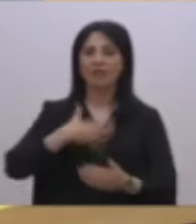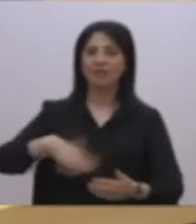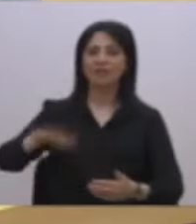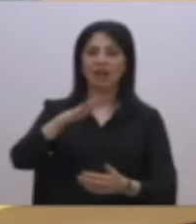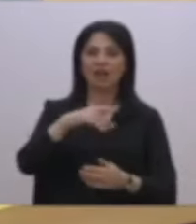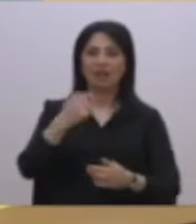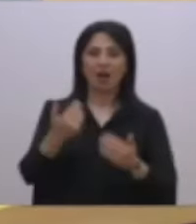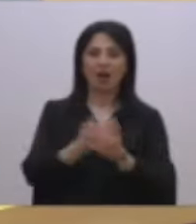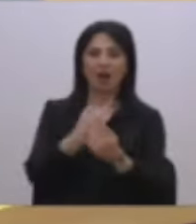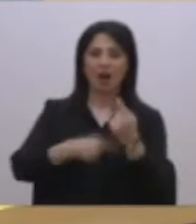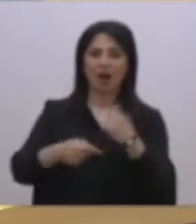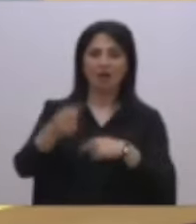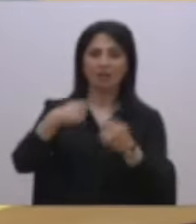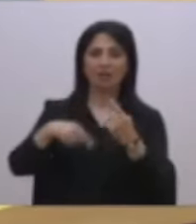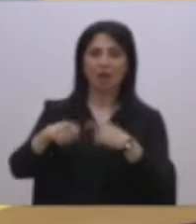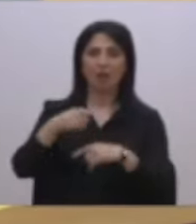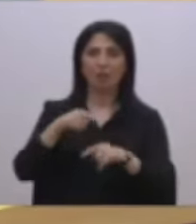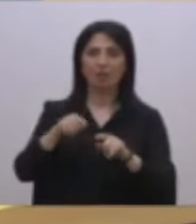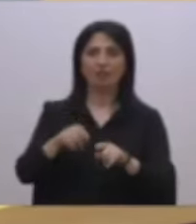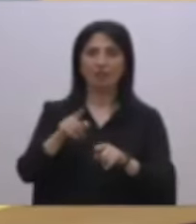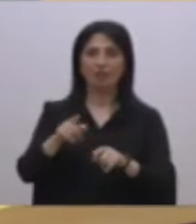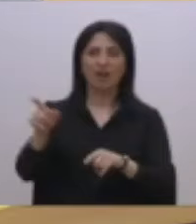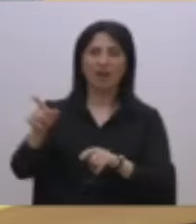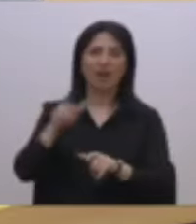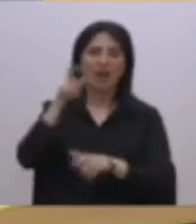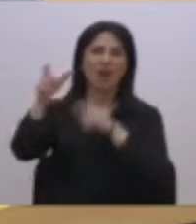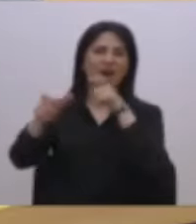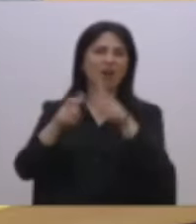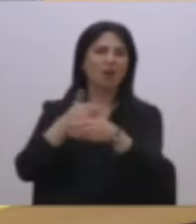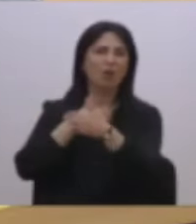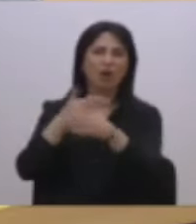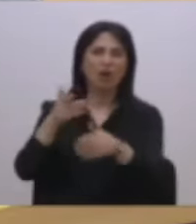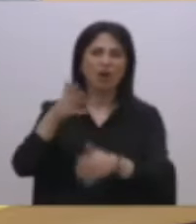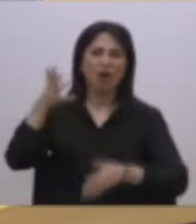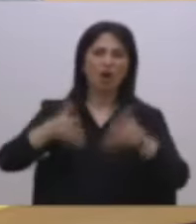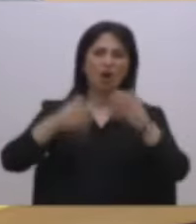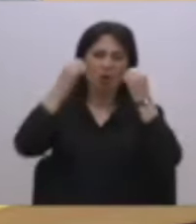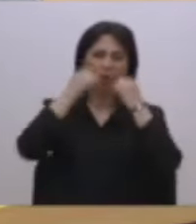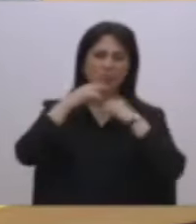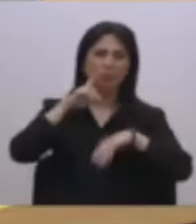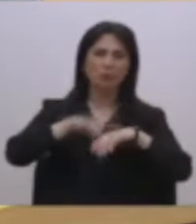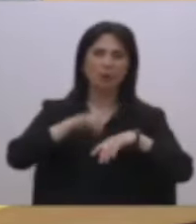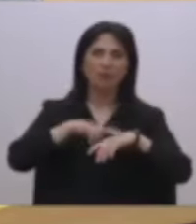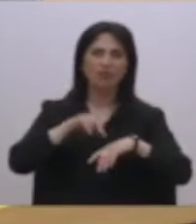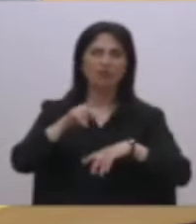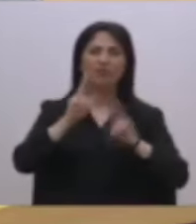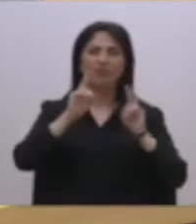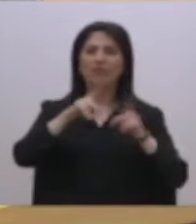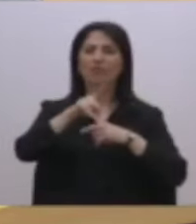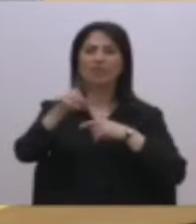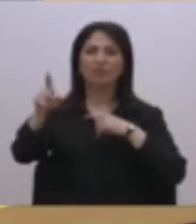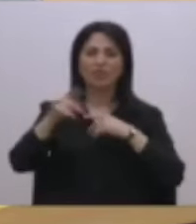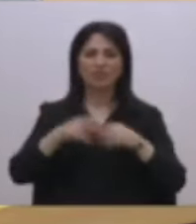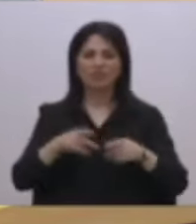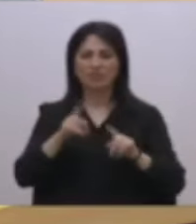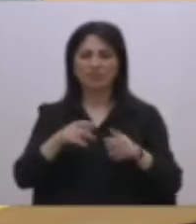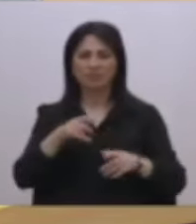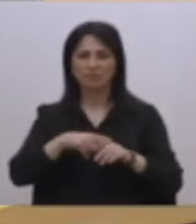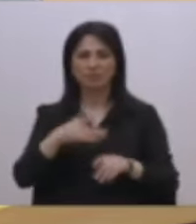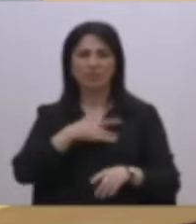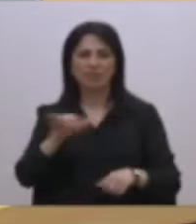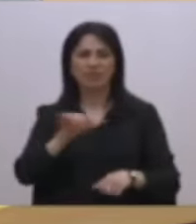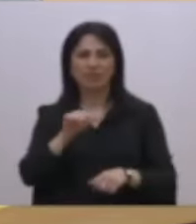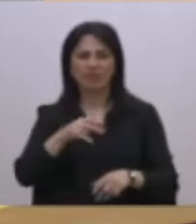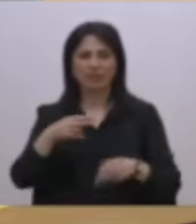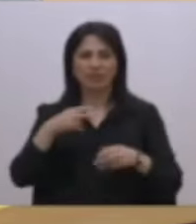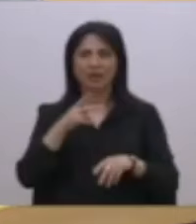ახალი თაობა, რომელსაც არც ამათი ღრიალის, არც რობოკოპების, არც ვიღაც ზონდერების, არც